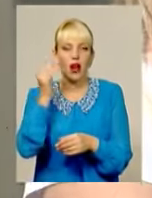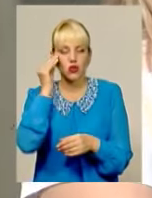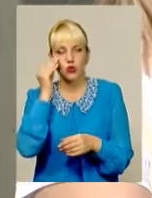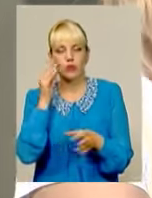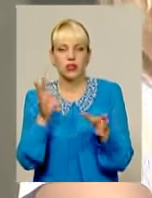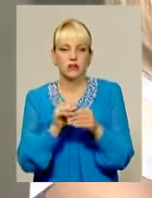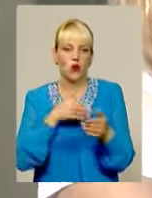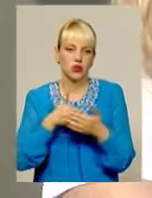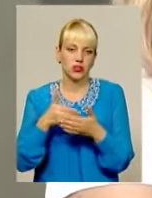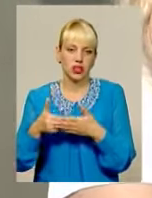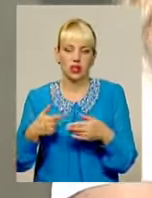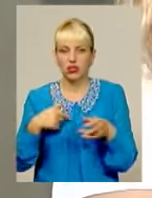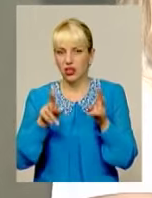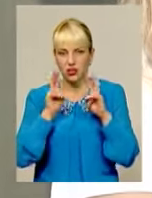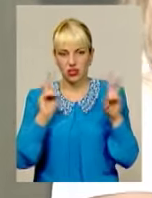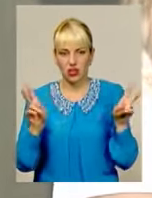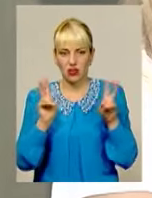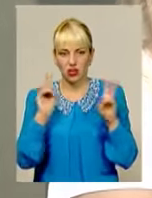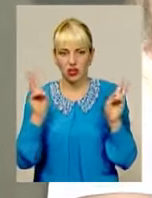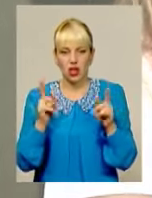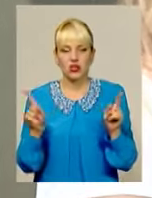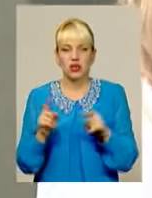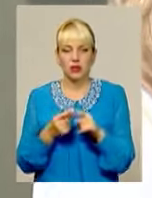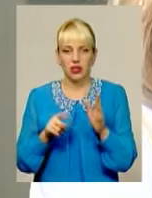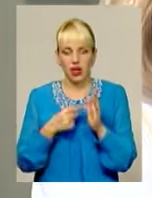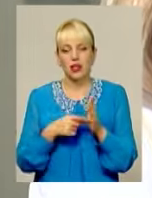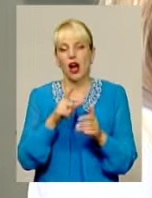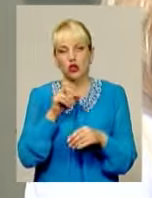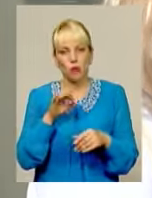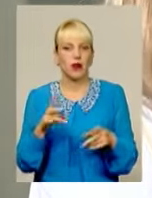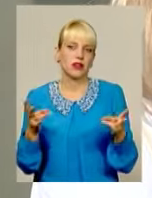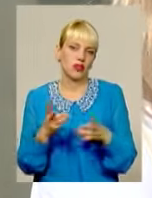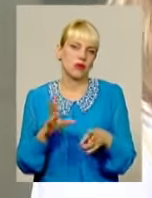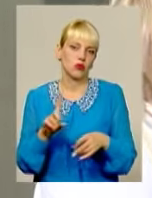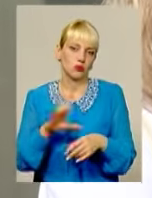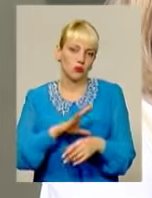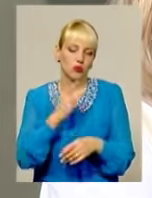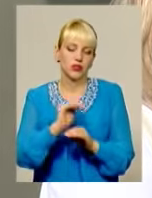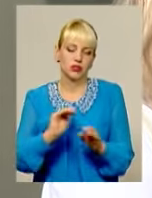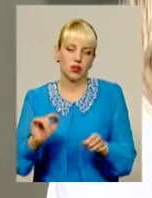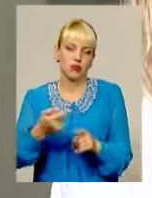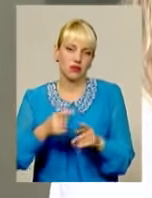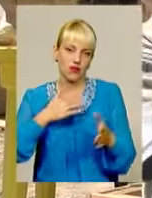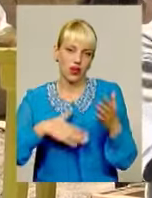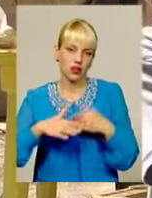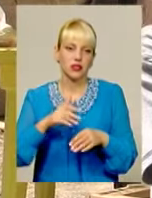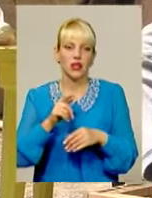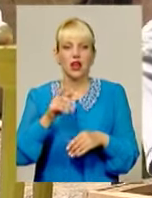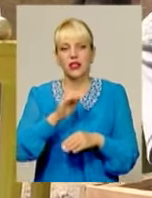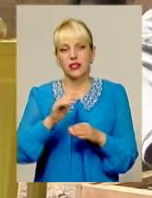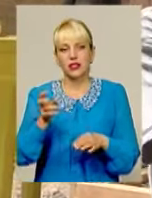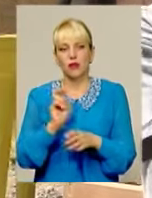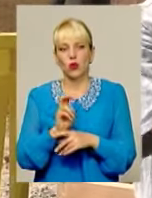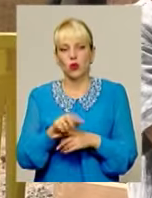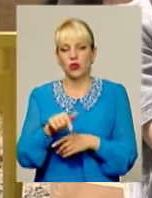волонтерами, я не знаю, як відповісти на це запитання. А зоопарк, звичайно, повинен бути, тому що дітям це в радість, вони приходять сюди, вони